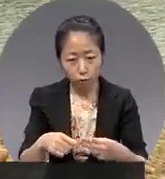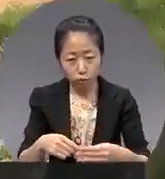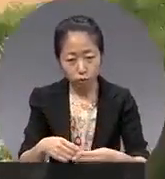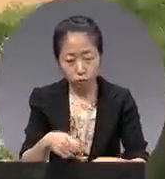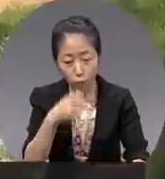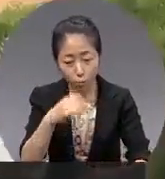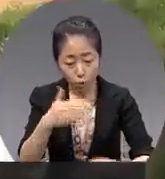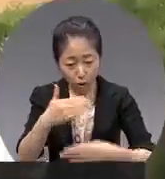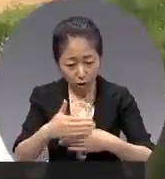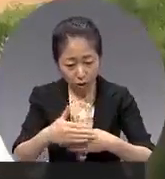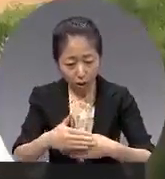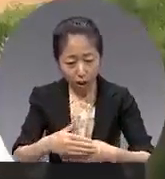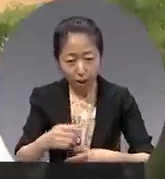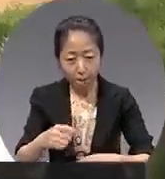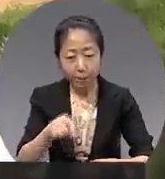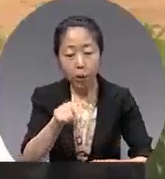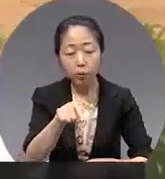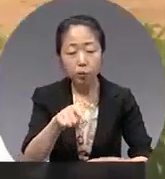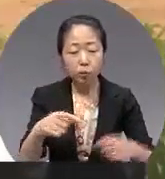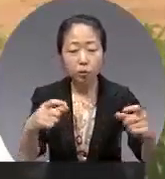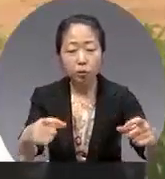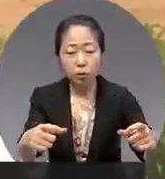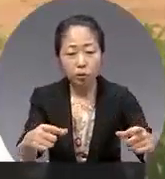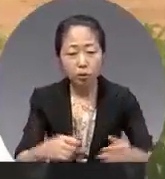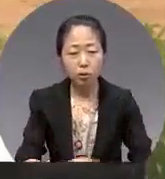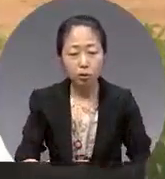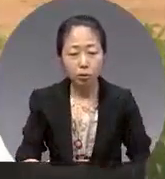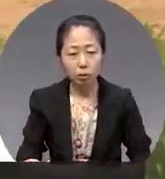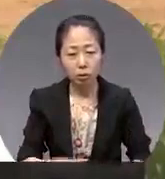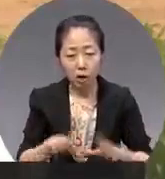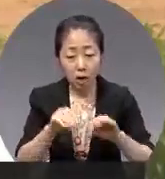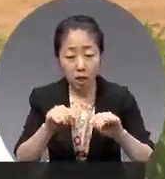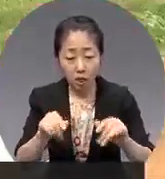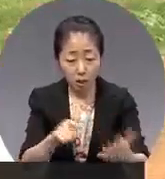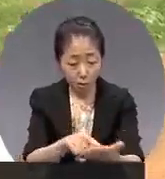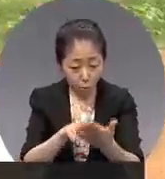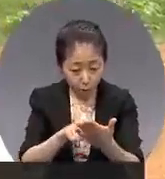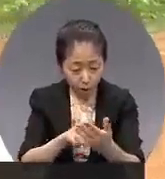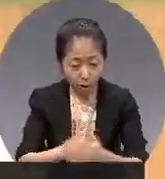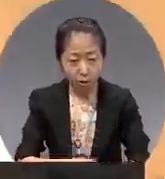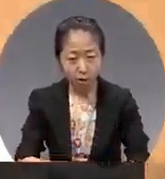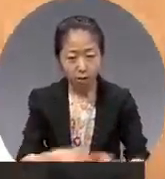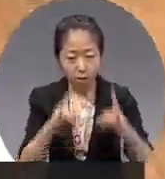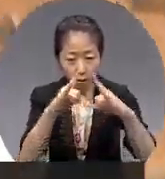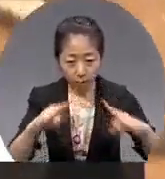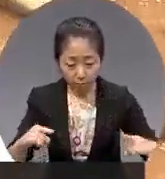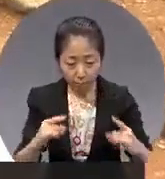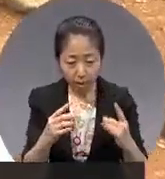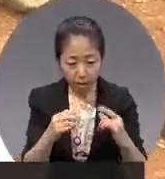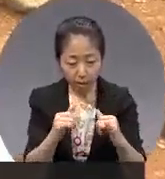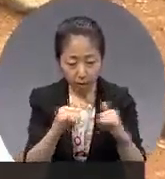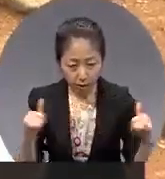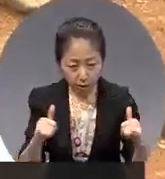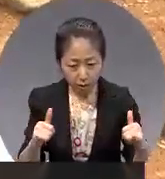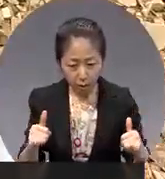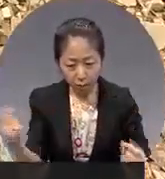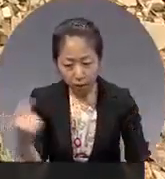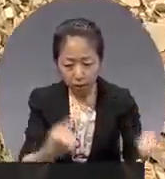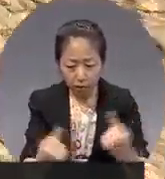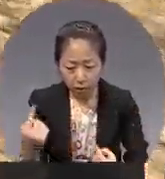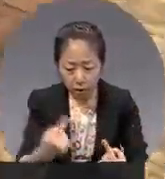잠겨있던 땅이 드러났습니다 그러다 찾아든 캠핑족 어김없이 의 흔적을 남깁니다